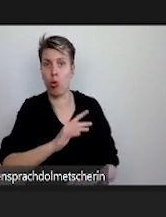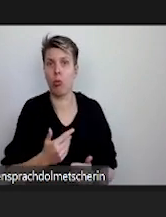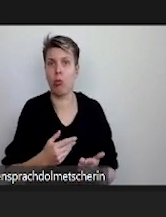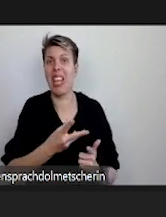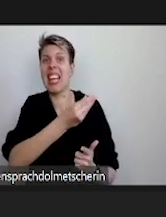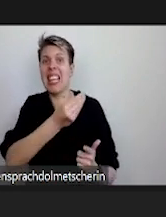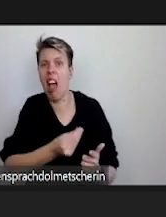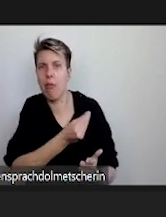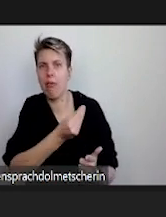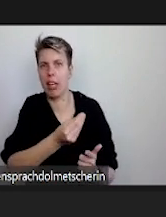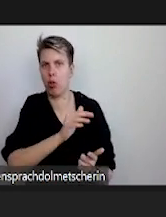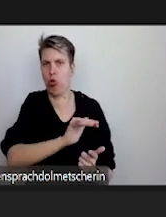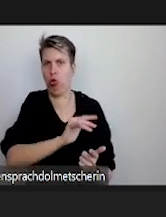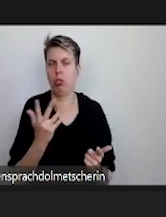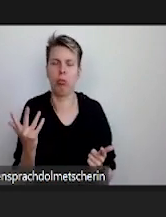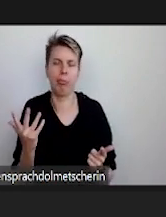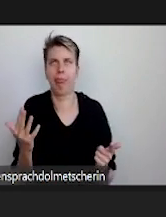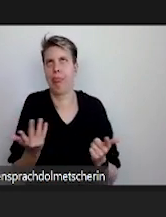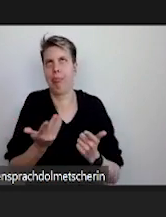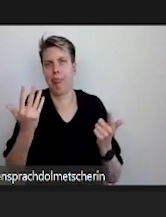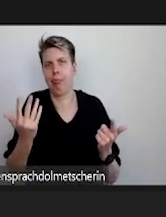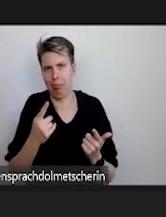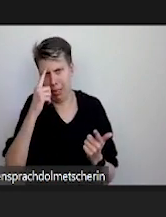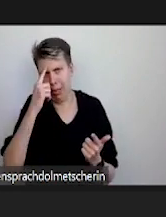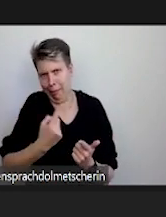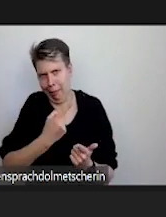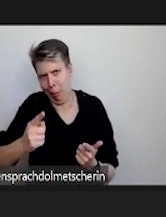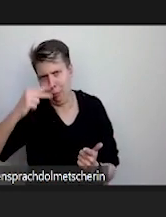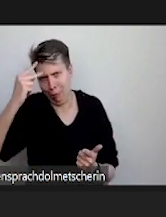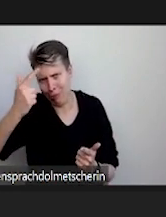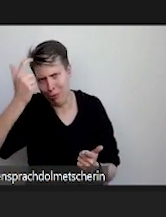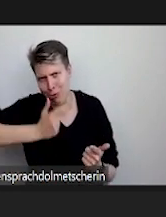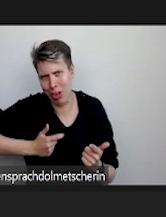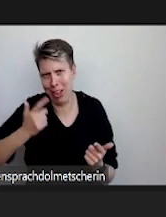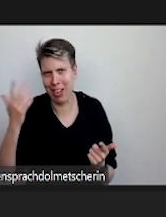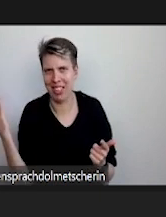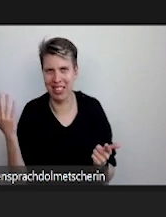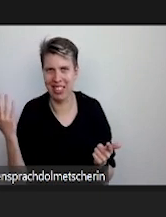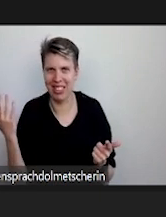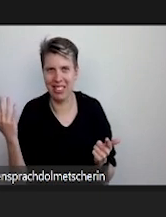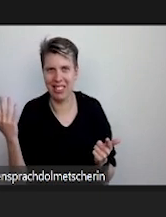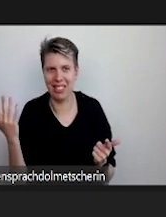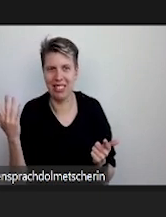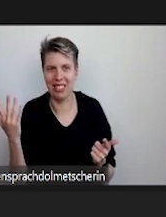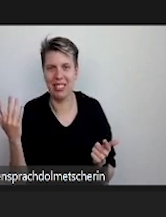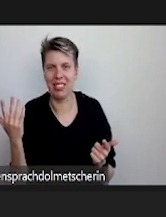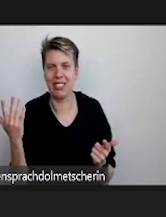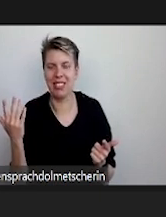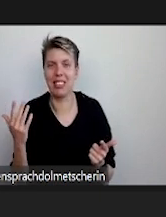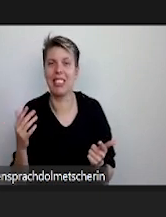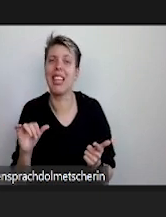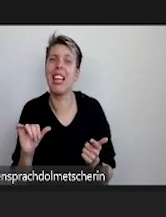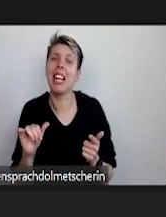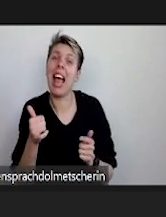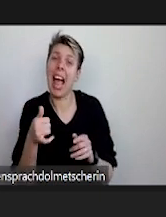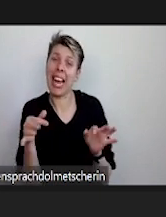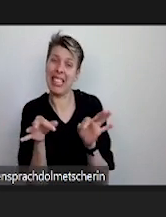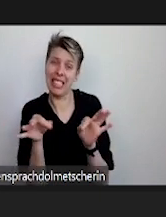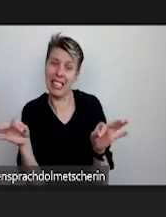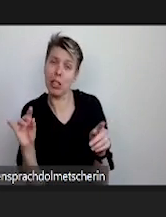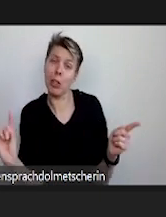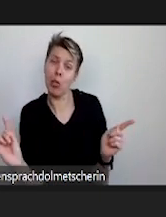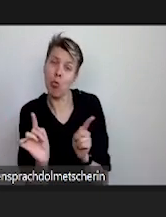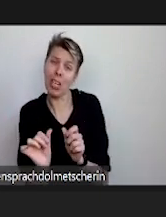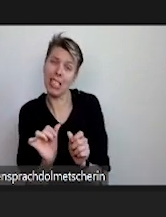Grafik, ist es wie auch immer. Ich denke, Sie verstehen, was Sie meinen. Ne? Und eben halt hier beim ersten kurzen Satz eben so einen